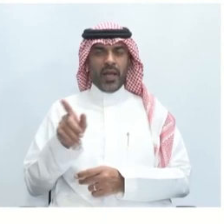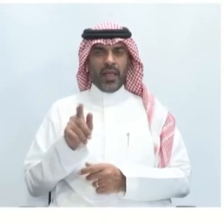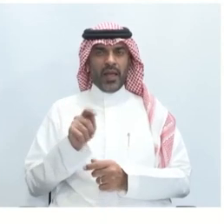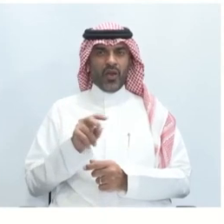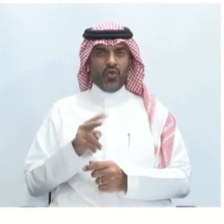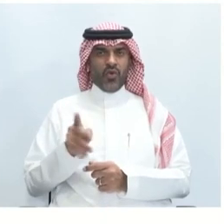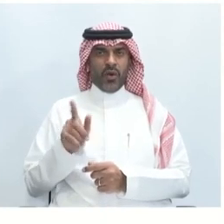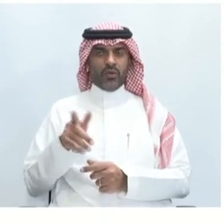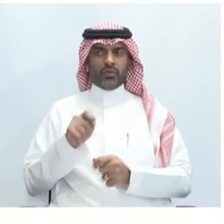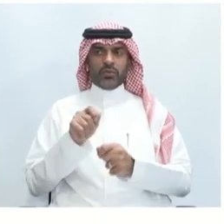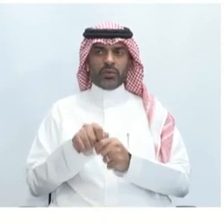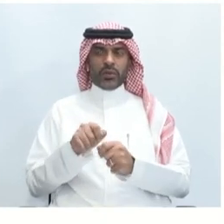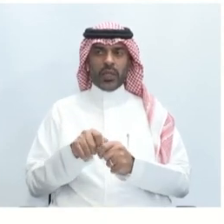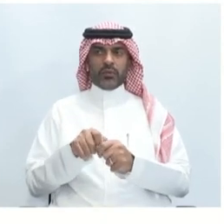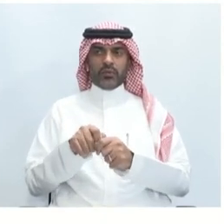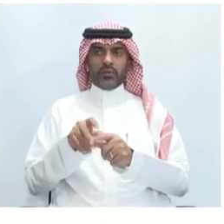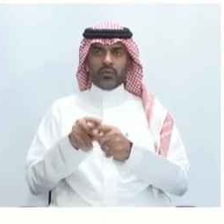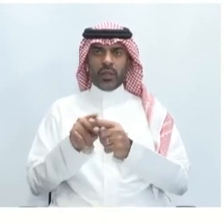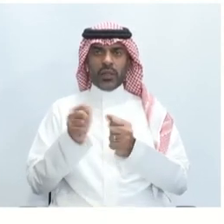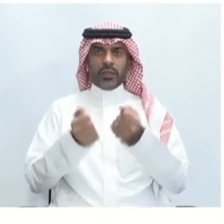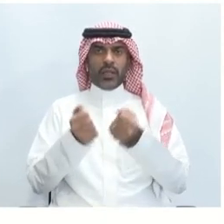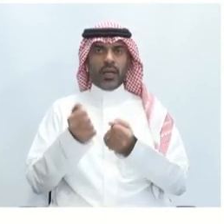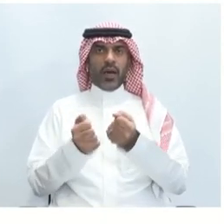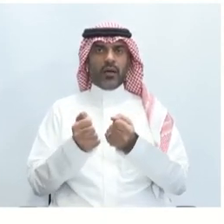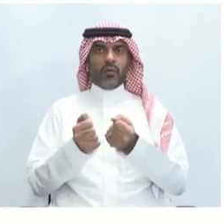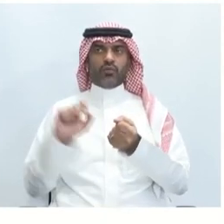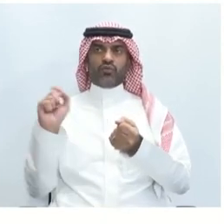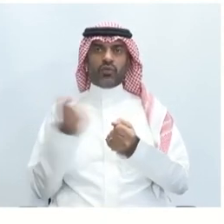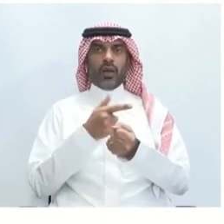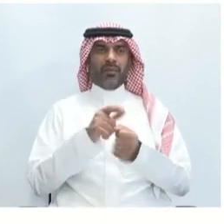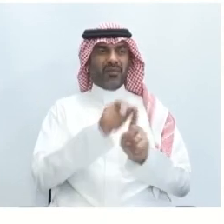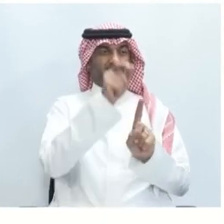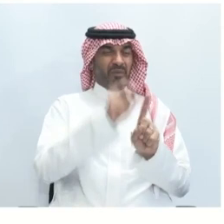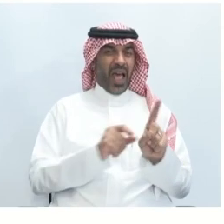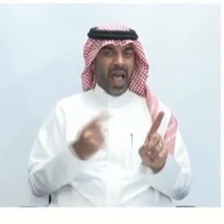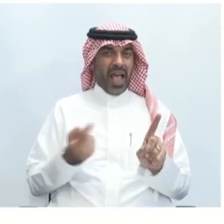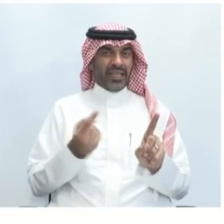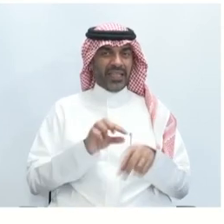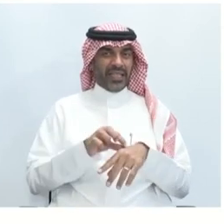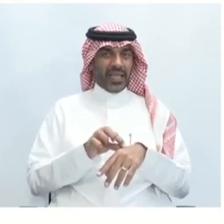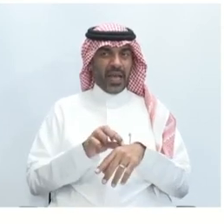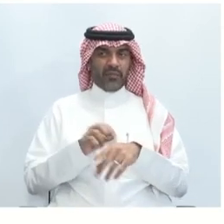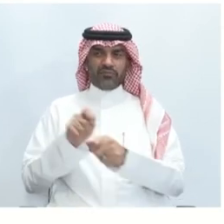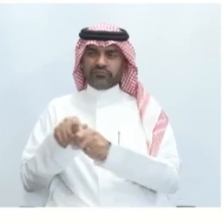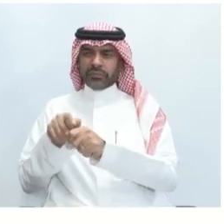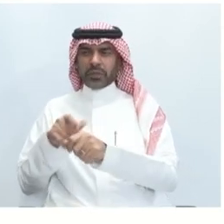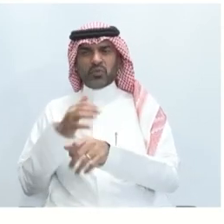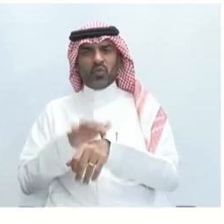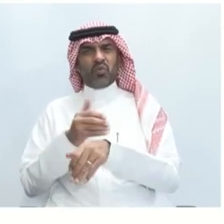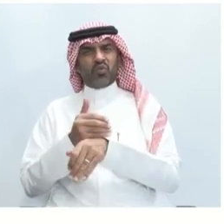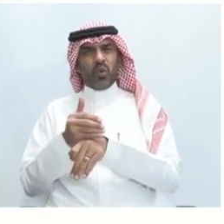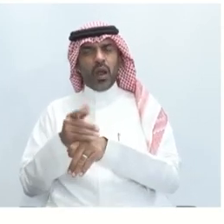الروبوتات ان تقوم بانتاج السياره بوقت اسرع مما يستغرقه البشر او طائره او مركبه وايضا